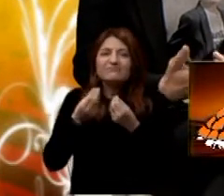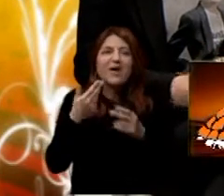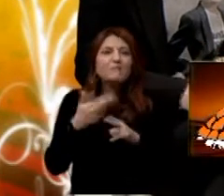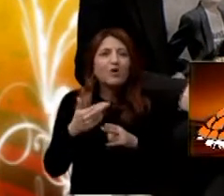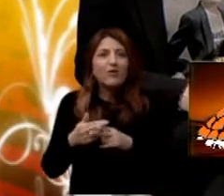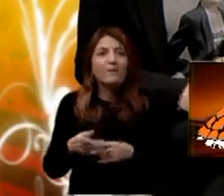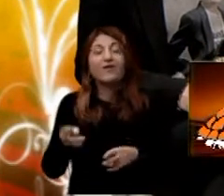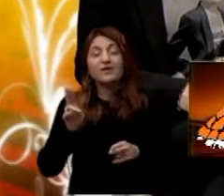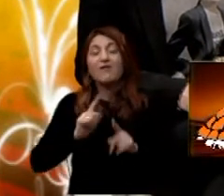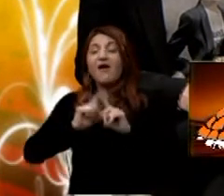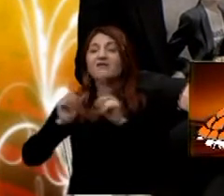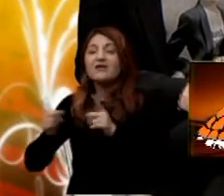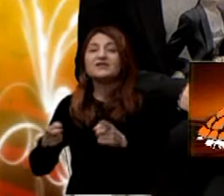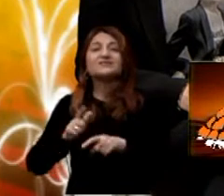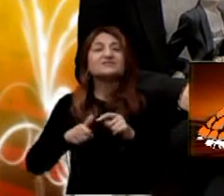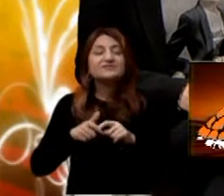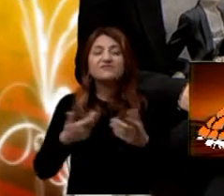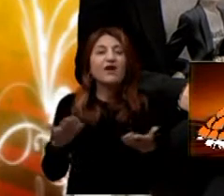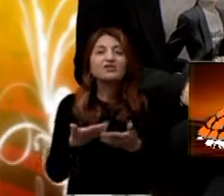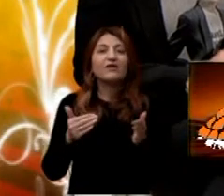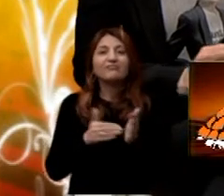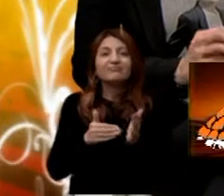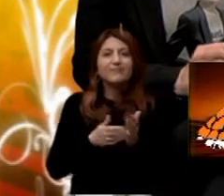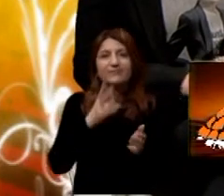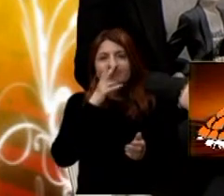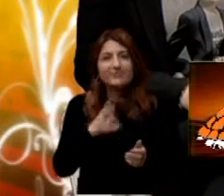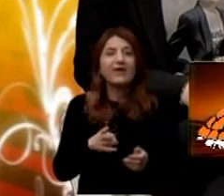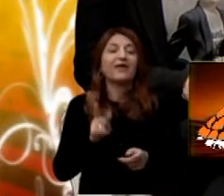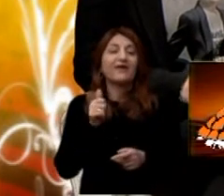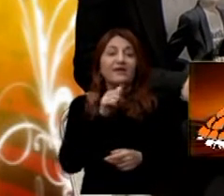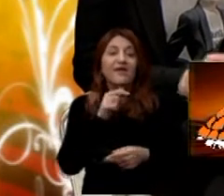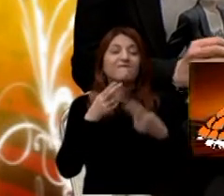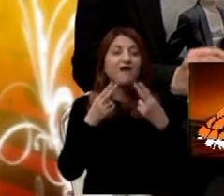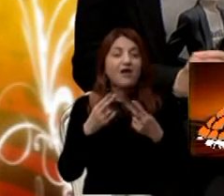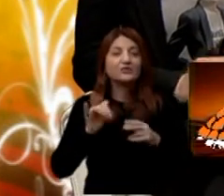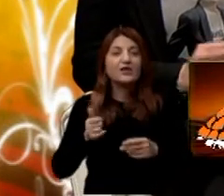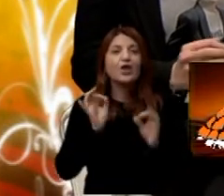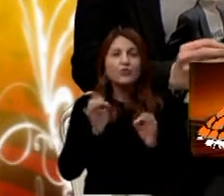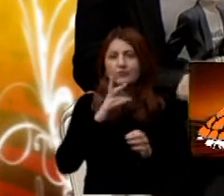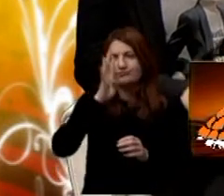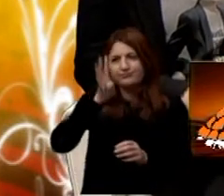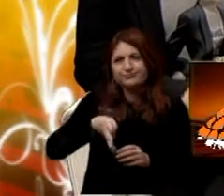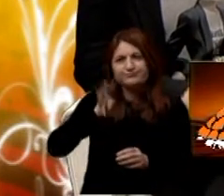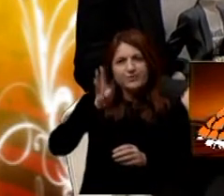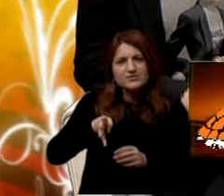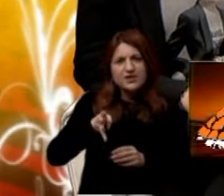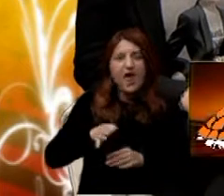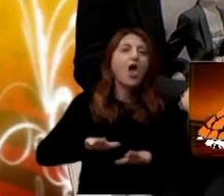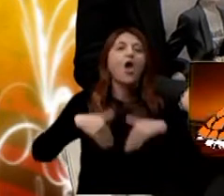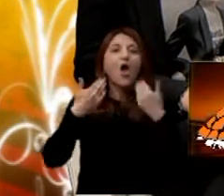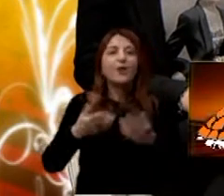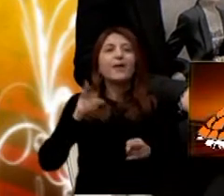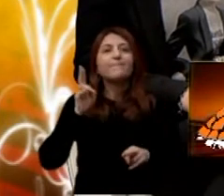pacijenta. Tako da ima jako puno raznih elemenata koje treba uzeti u obzir. I temeljno je zapravo dobar screening, a onda naravno i